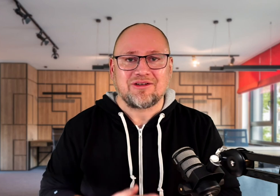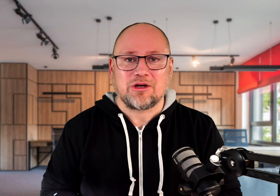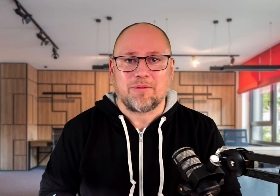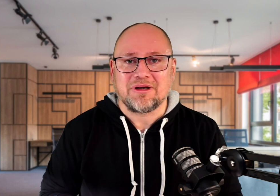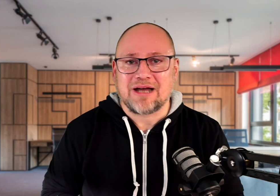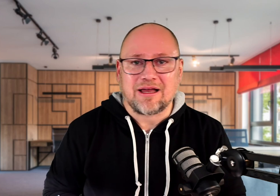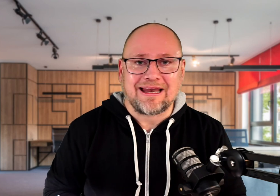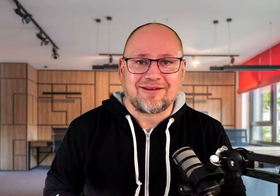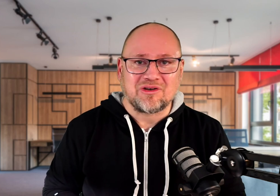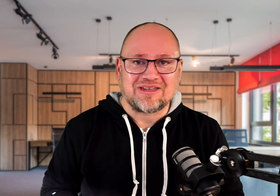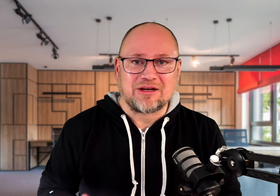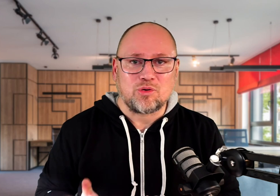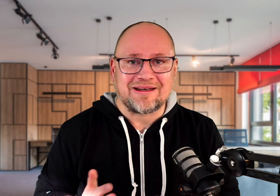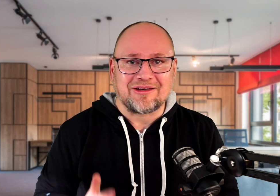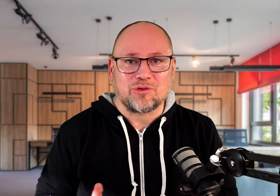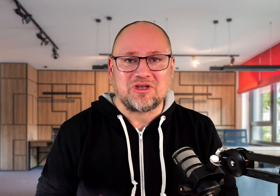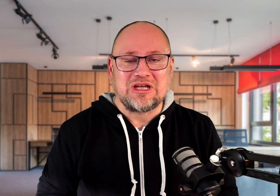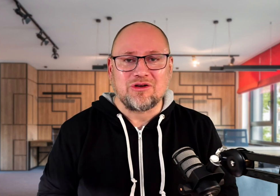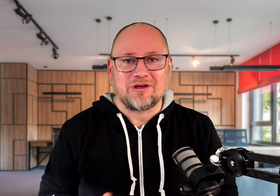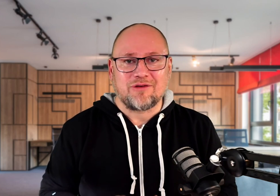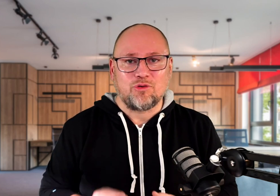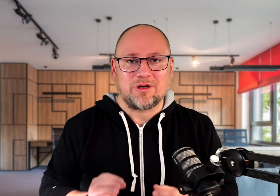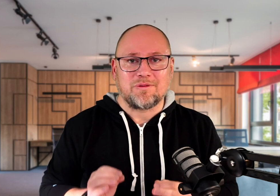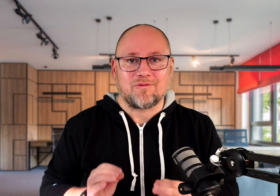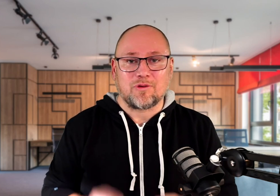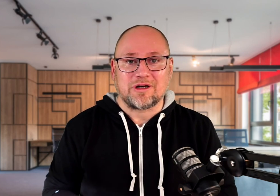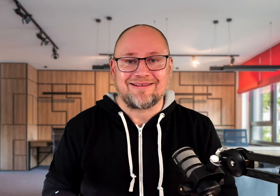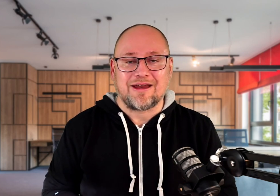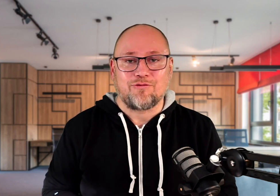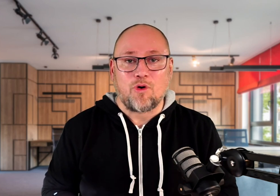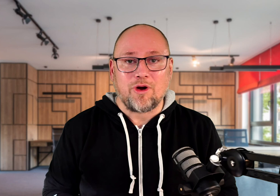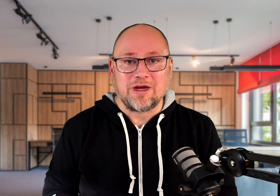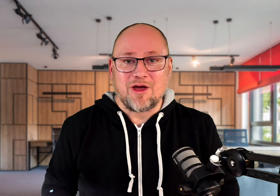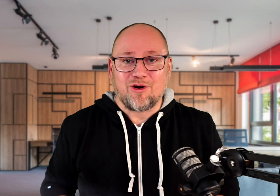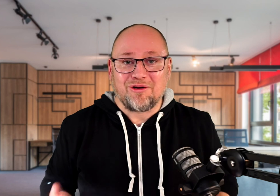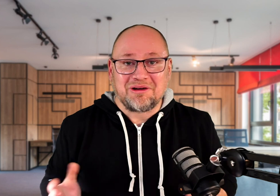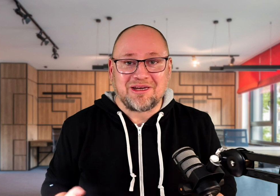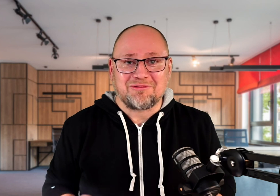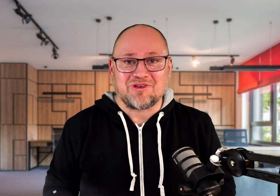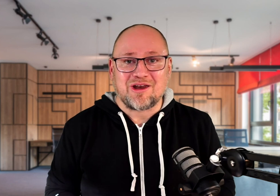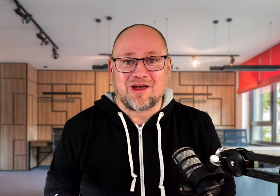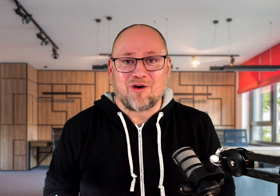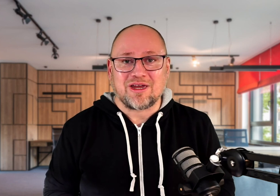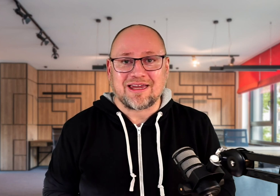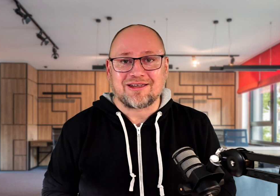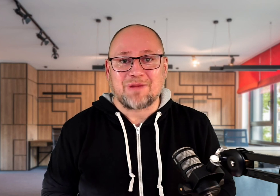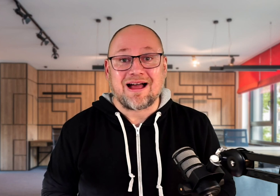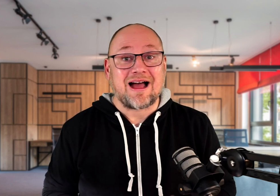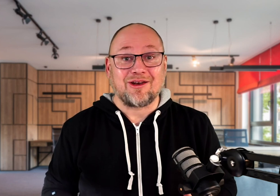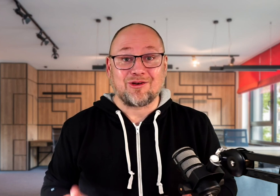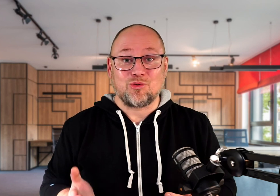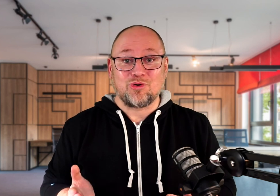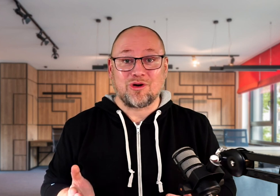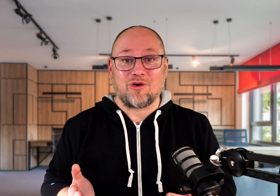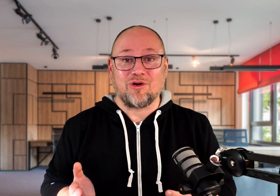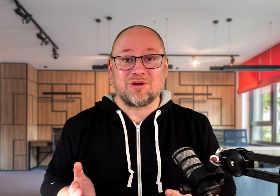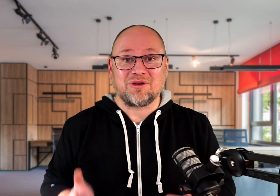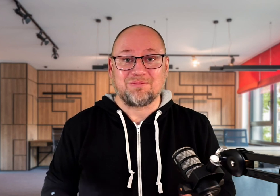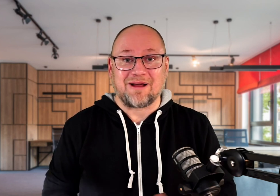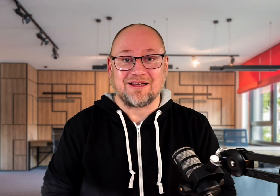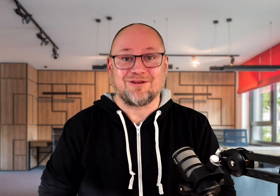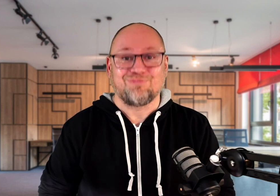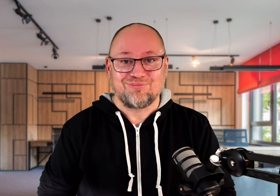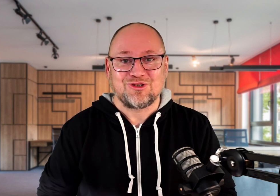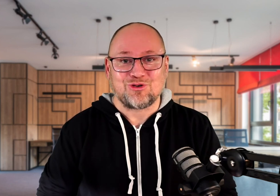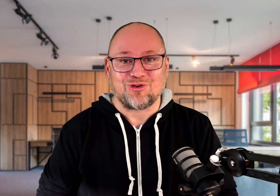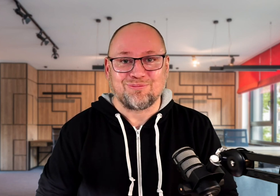Schreibt mir das in die Kommentare, lasst uns darüber diskutieren, da würde ich mich wirklich sehr freuen. Und in diesem Sinne euch erstmal alles Gute und